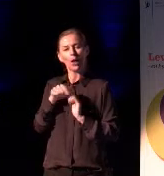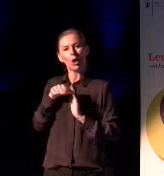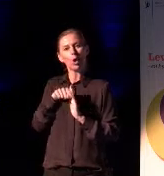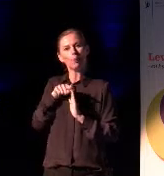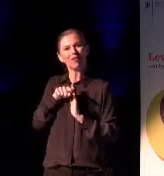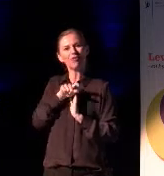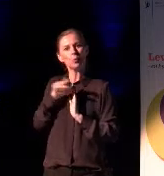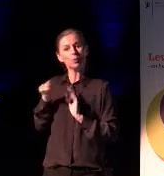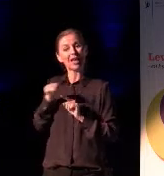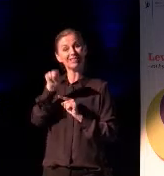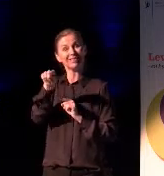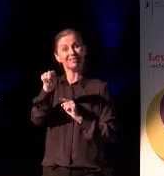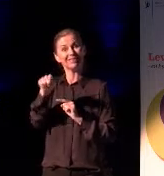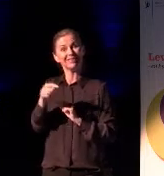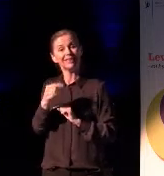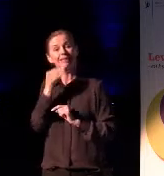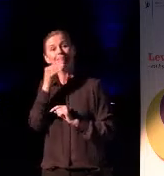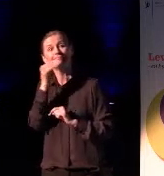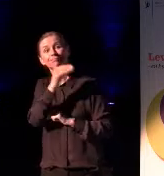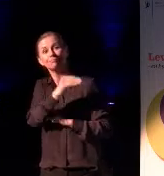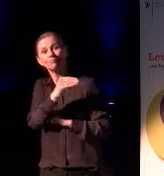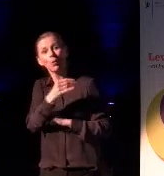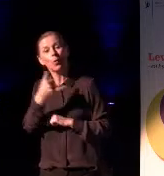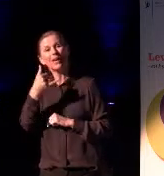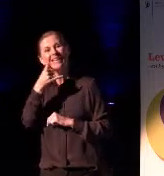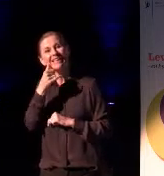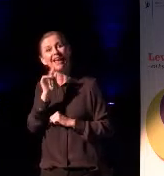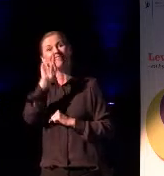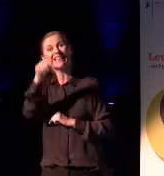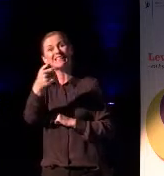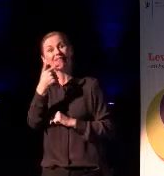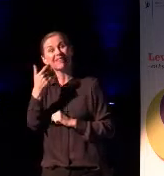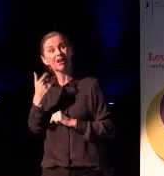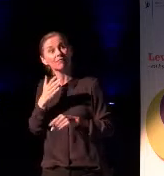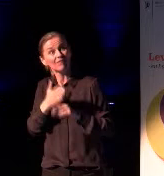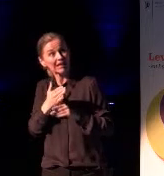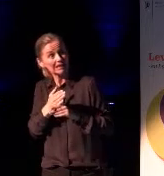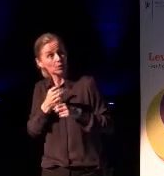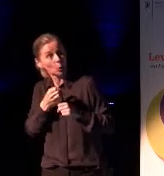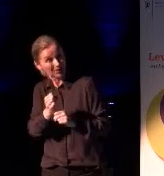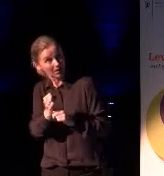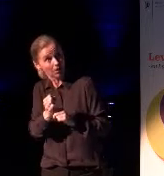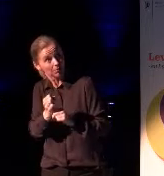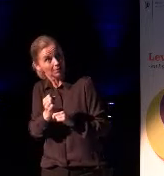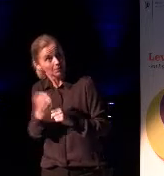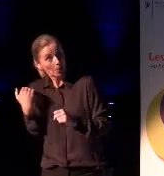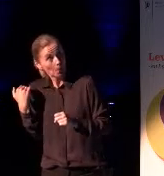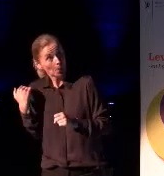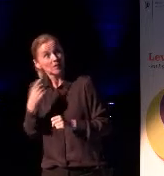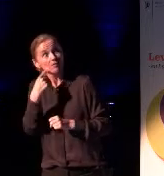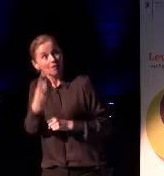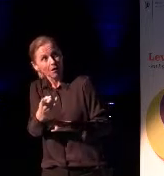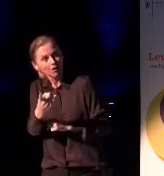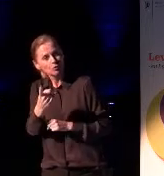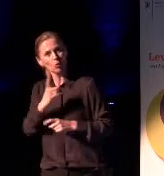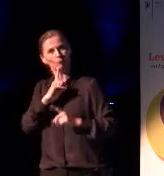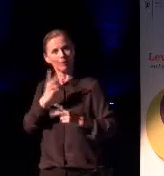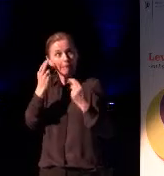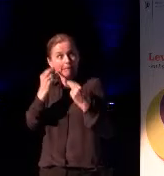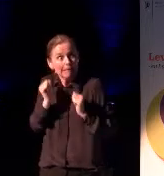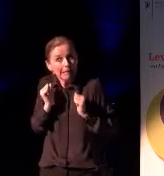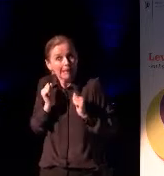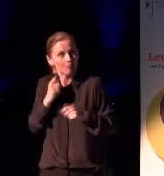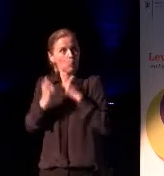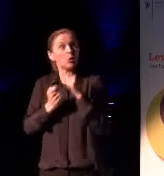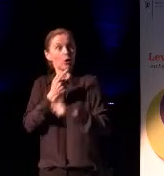løpet av uka og høre hvordan det går, eller dere kan ringe dem neste fredag og høre, liksom, har dere kommet I gang med det dere nå har sagt at dere skal gjøre, at dere forplikter dere til å faktisk